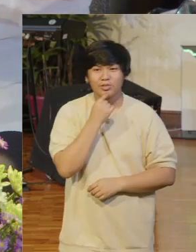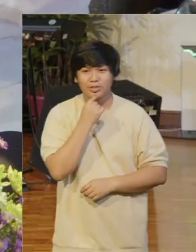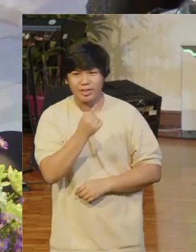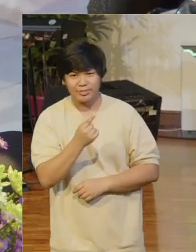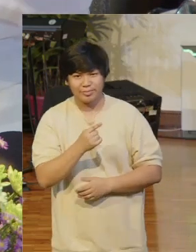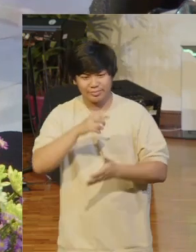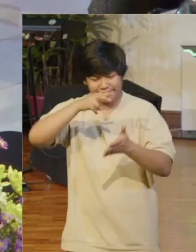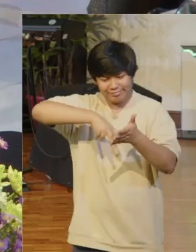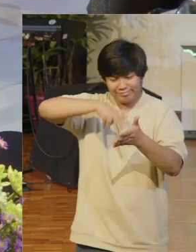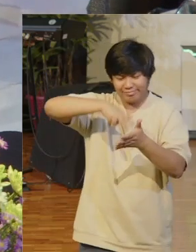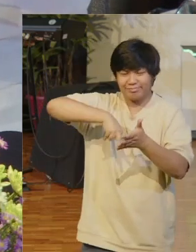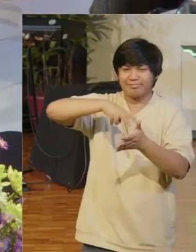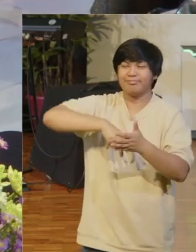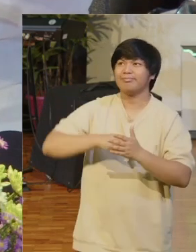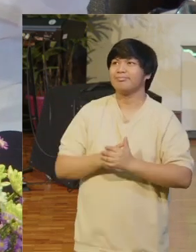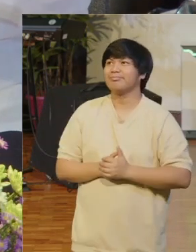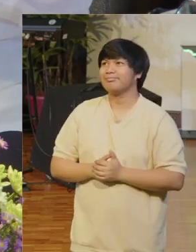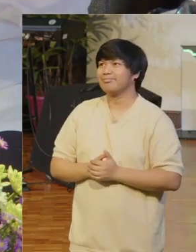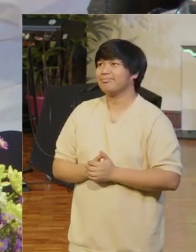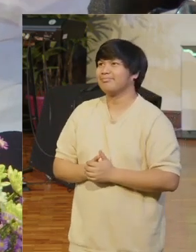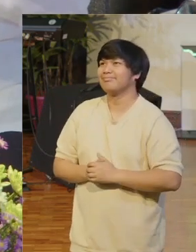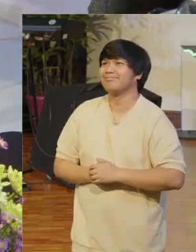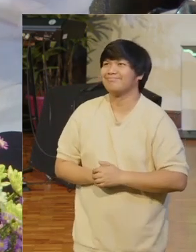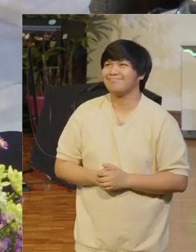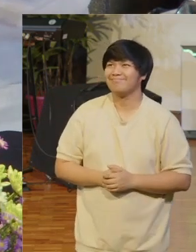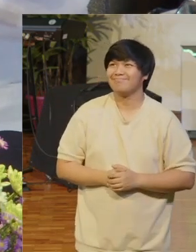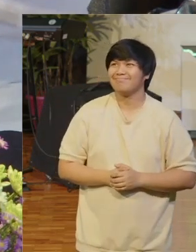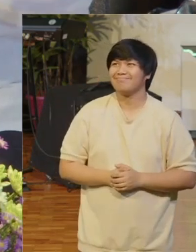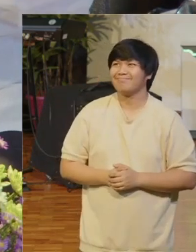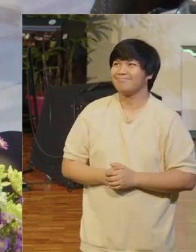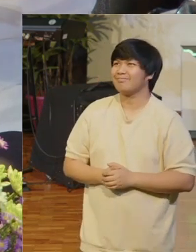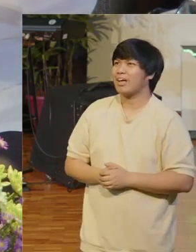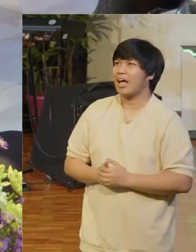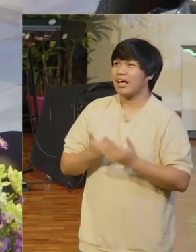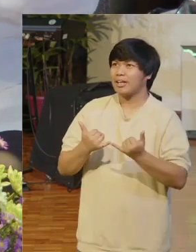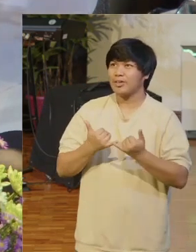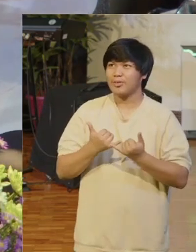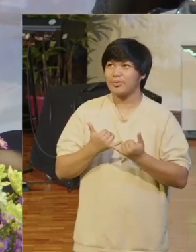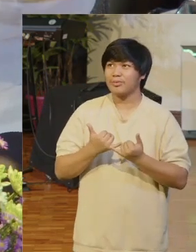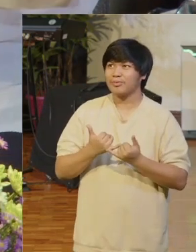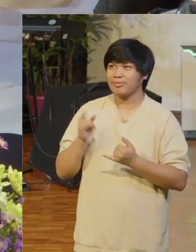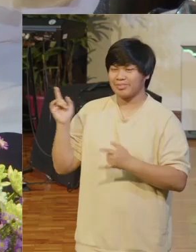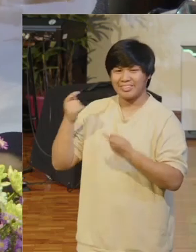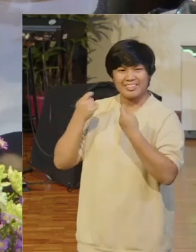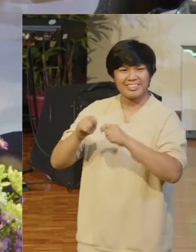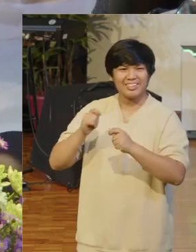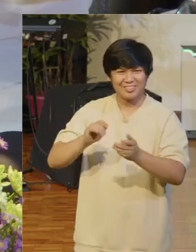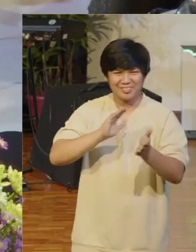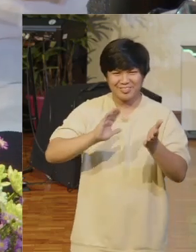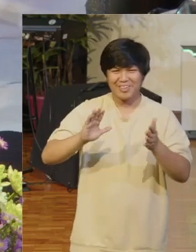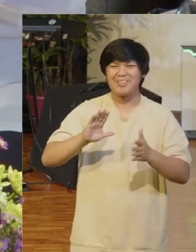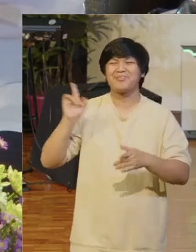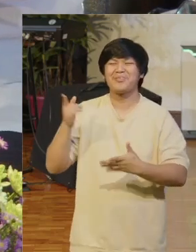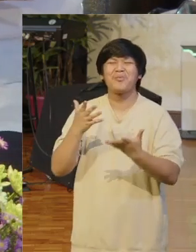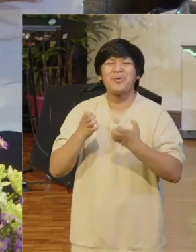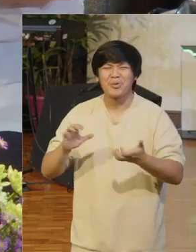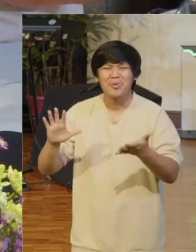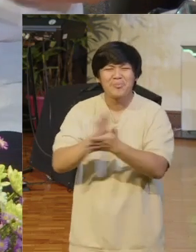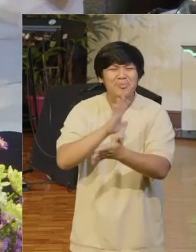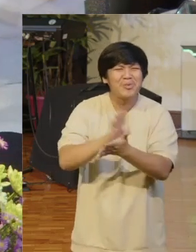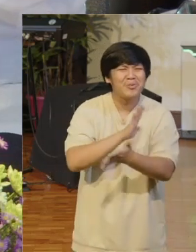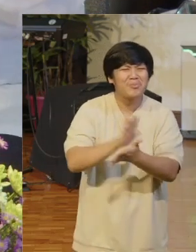yung palaspas ng mga pahina ng Biblia. No? Ayan, ganyan. Ganyan. Minsan gawin yung